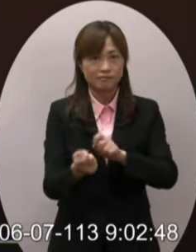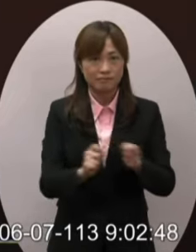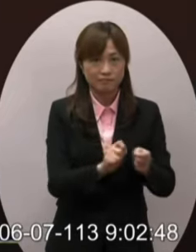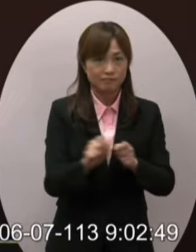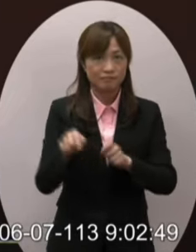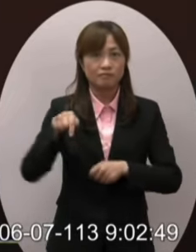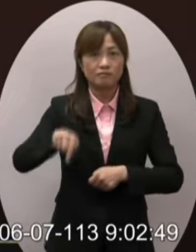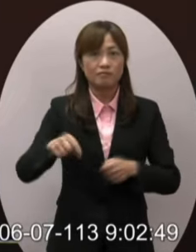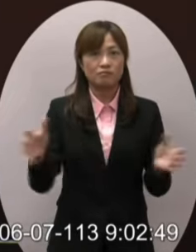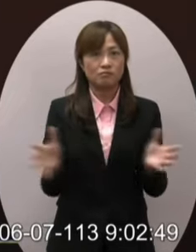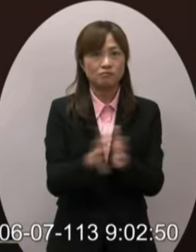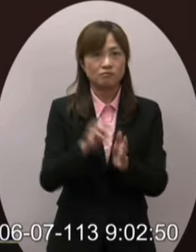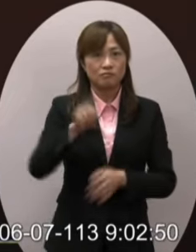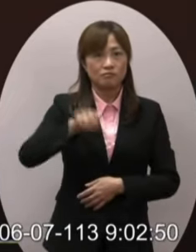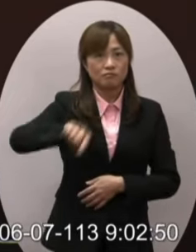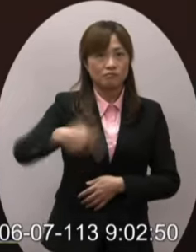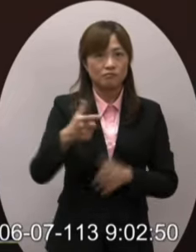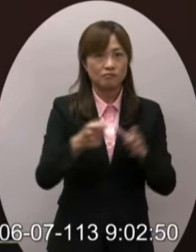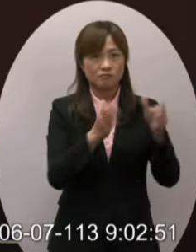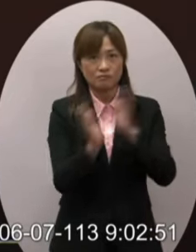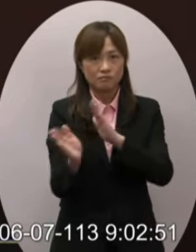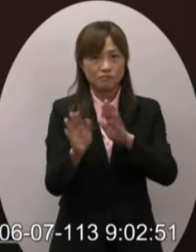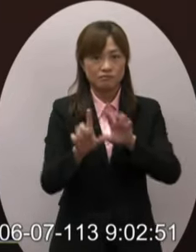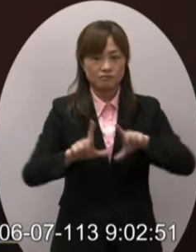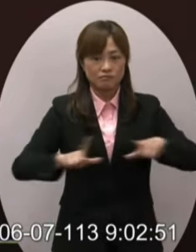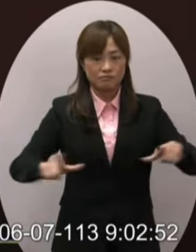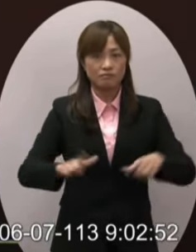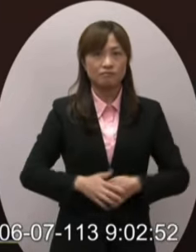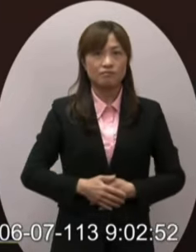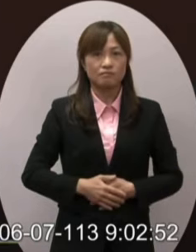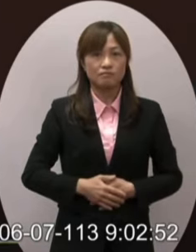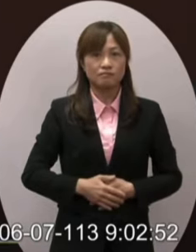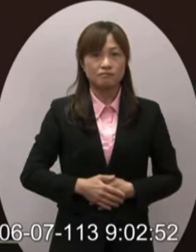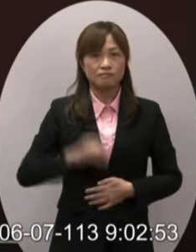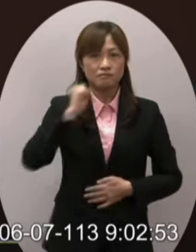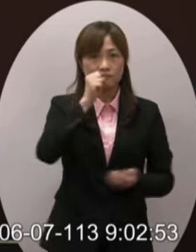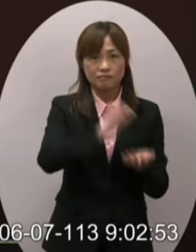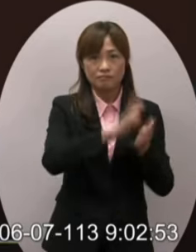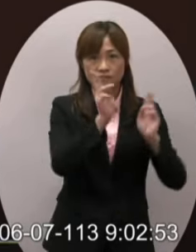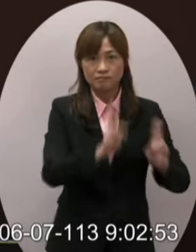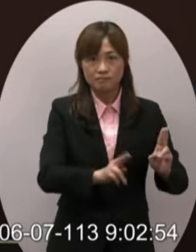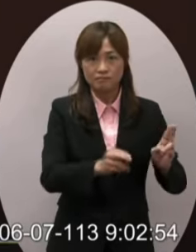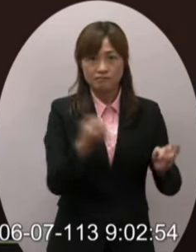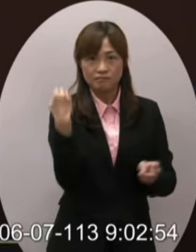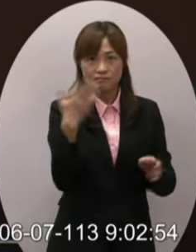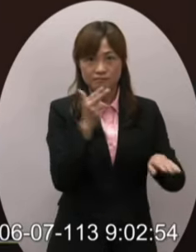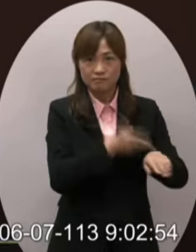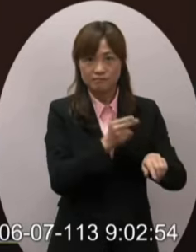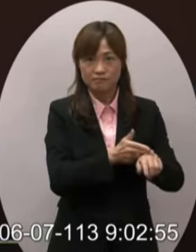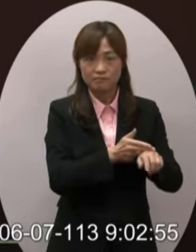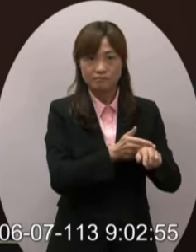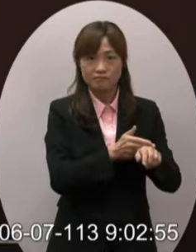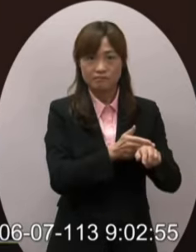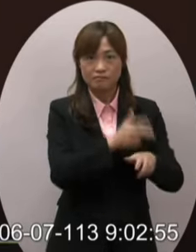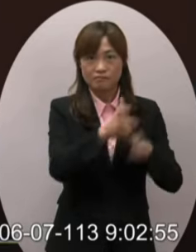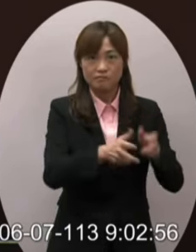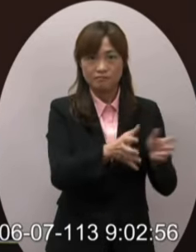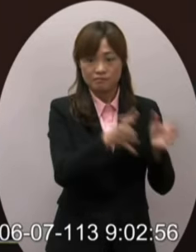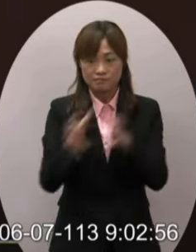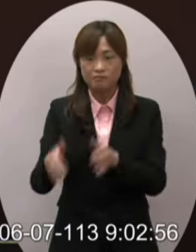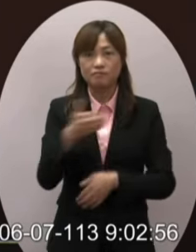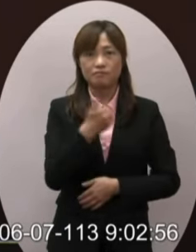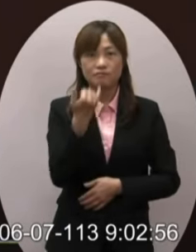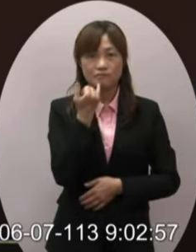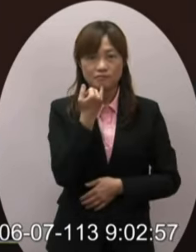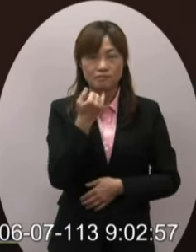有1600公顷的土地，足以容纳台积电的先进制程厂、半导体 AI 产业